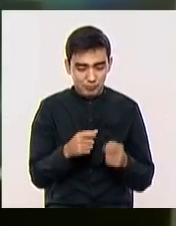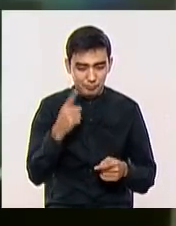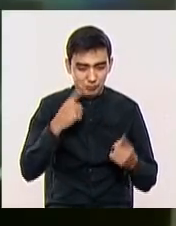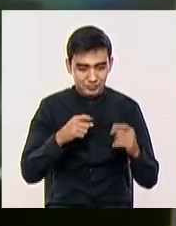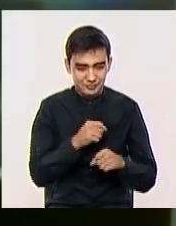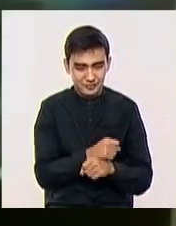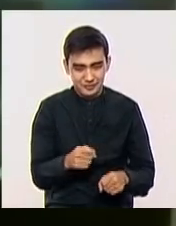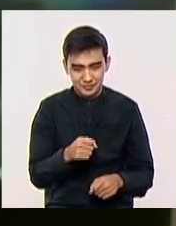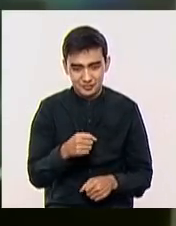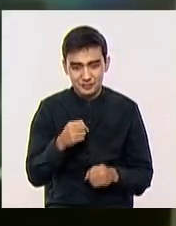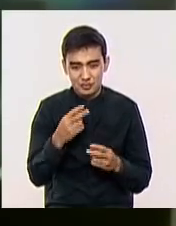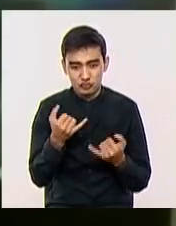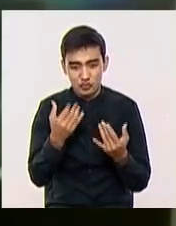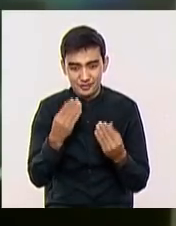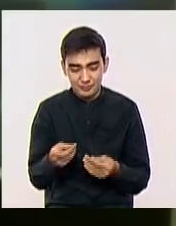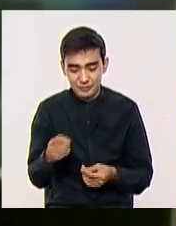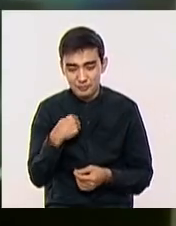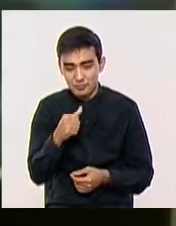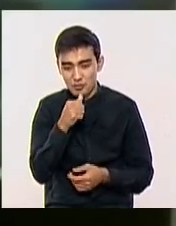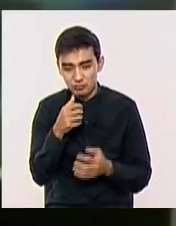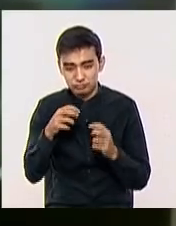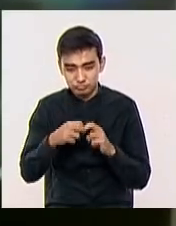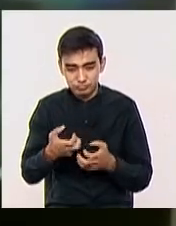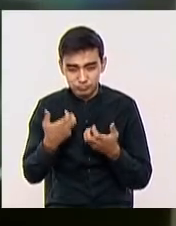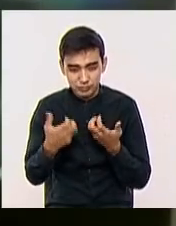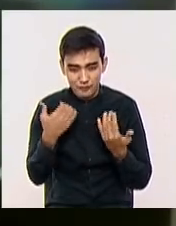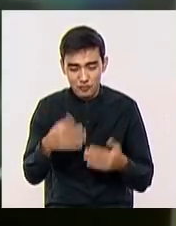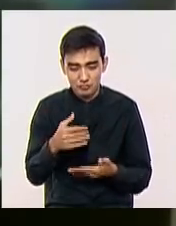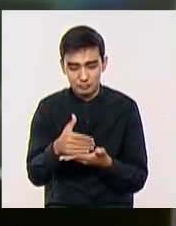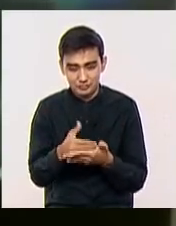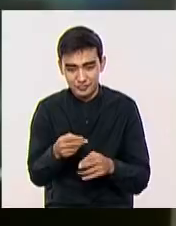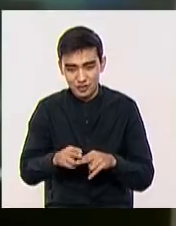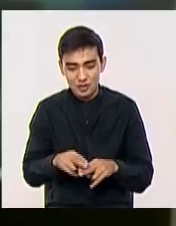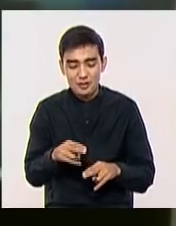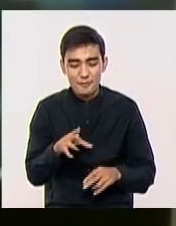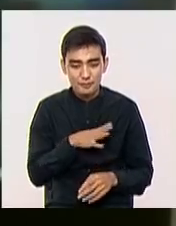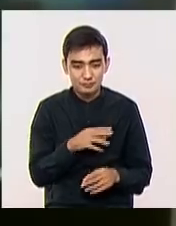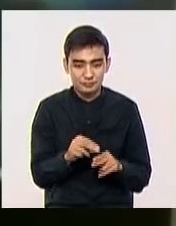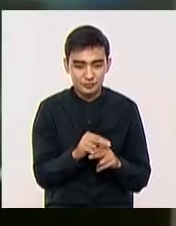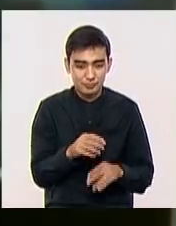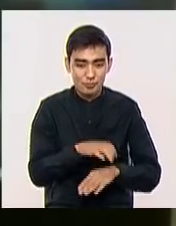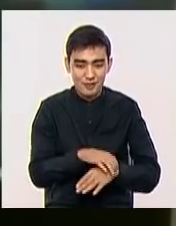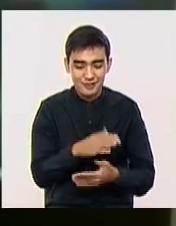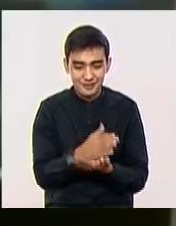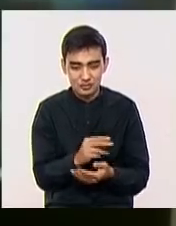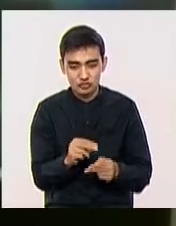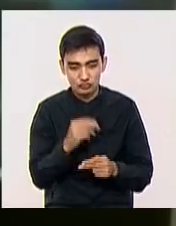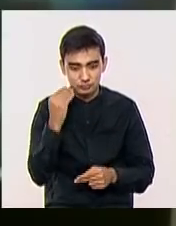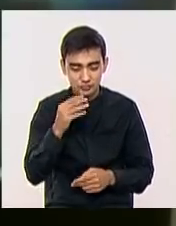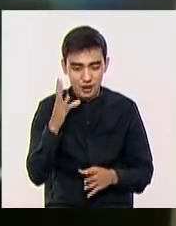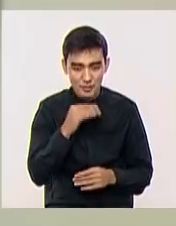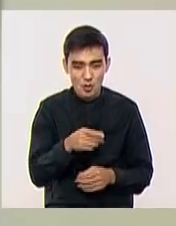же понимаете, на сегодняшний день арсенал медикаментов, он достаточно ограниченный, который имеет доказательную базу, который эффективный,